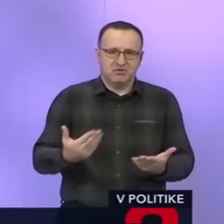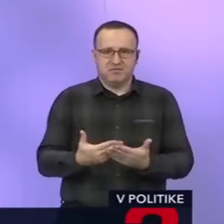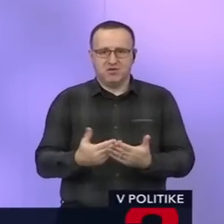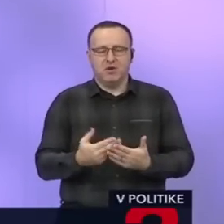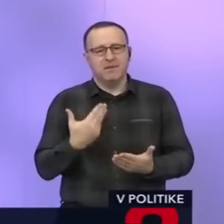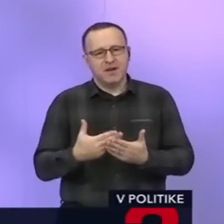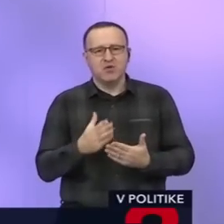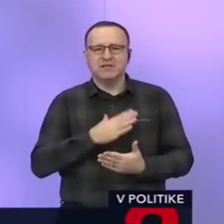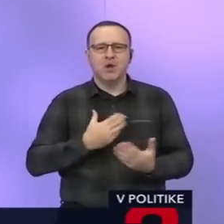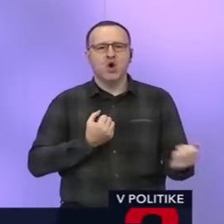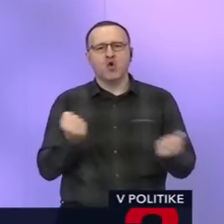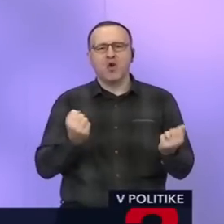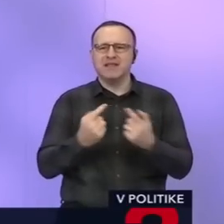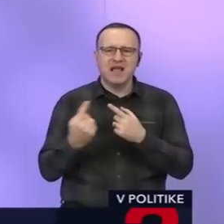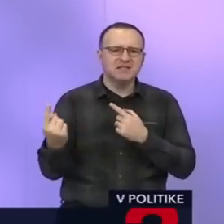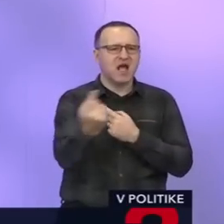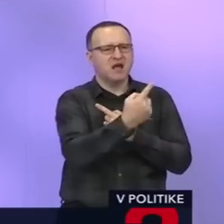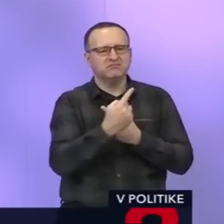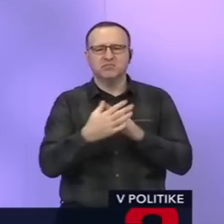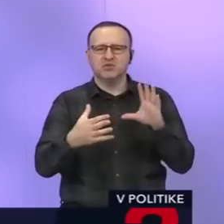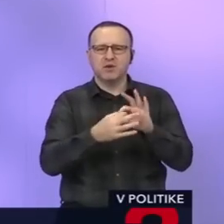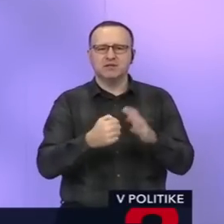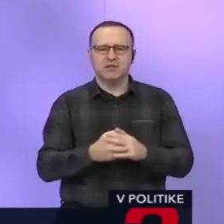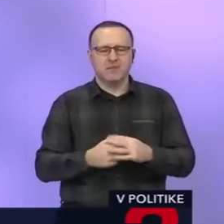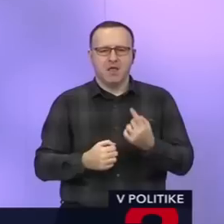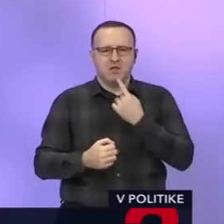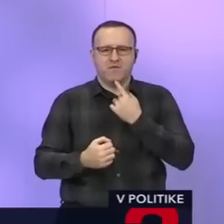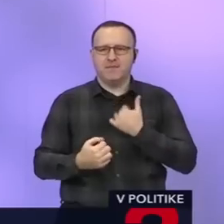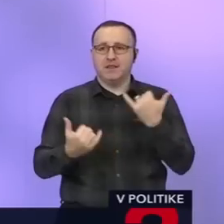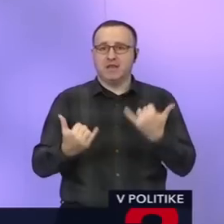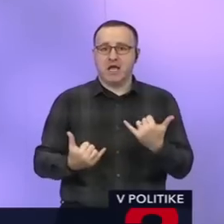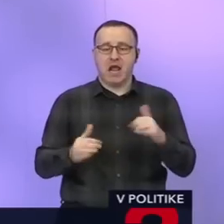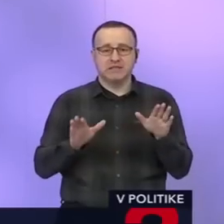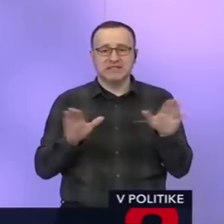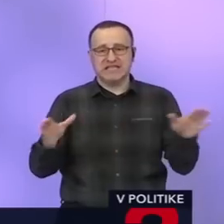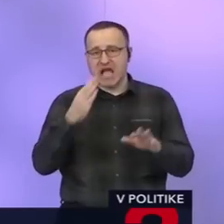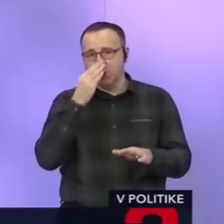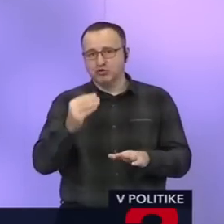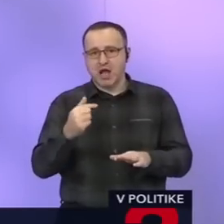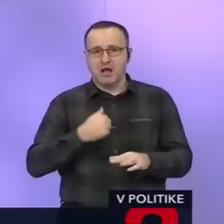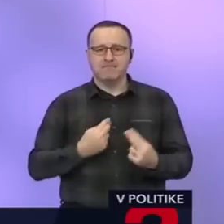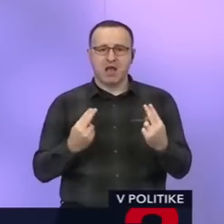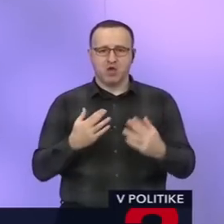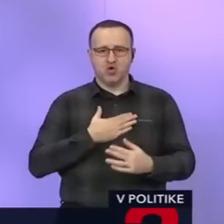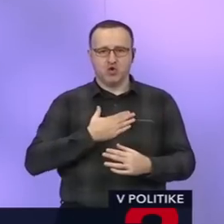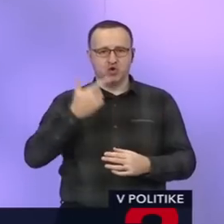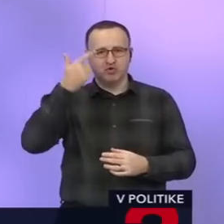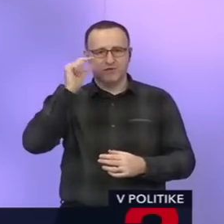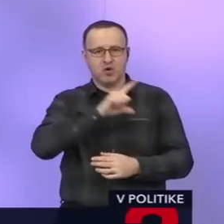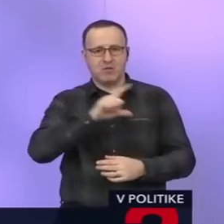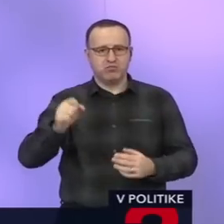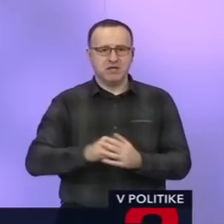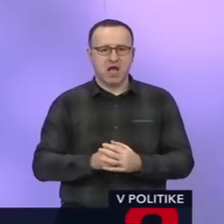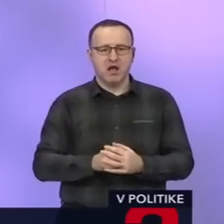tohto dôvodu. Ja nehovorím, že teraz tie stíhačky, ktoré sú momentálne vo vlastníctve Slovenskej republiky, by nejak